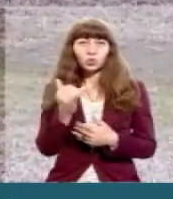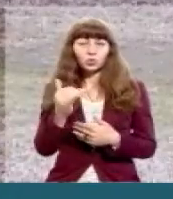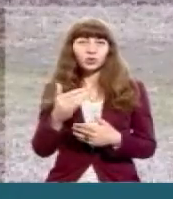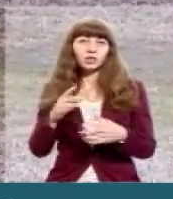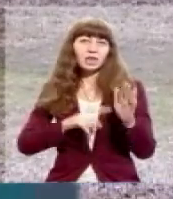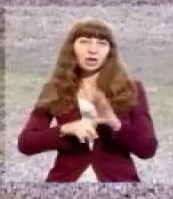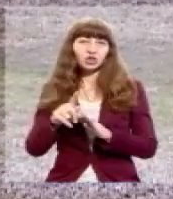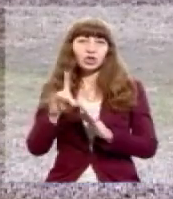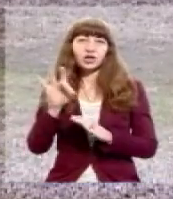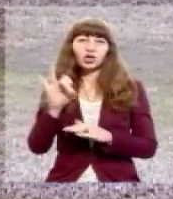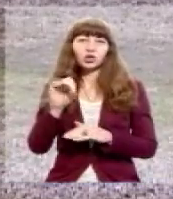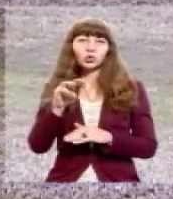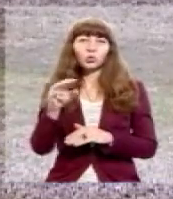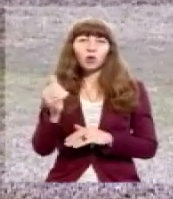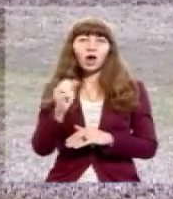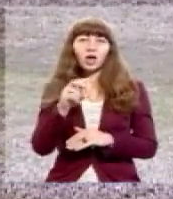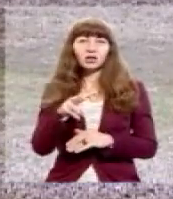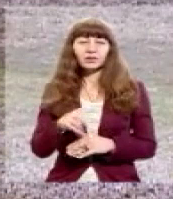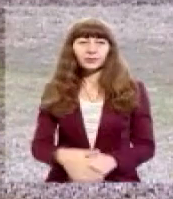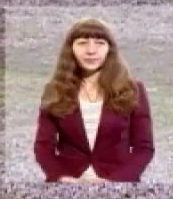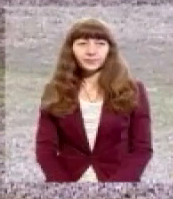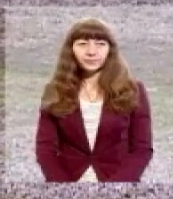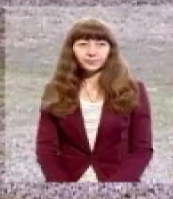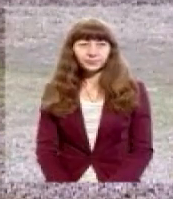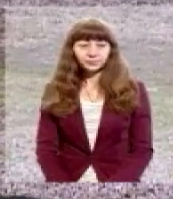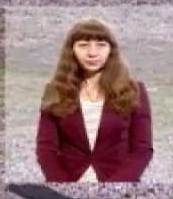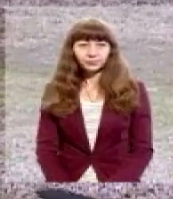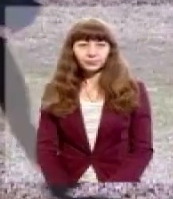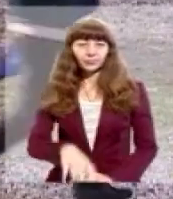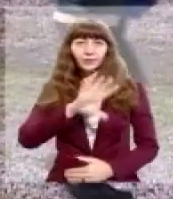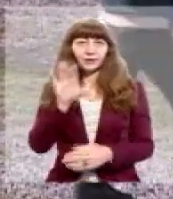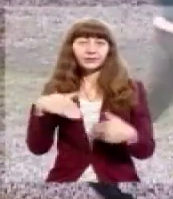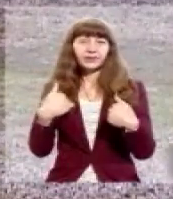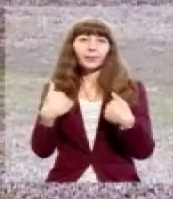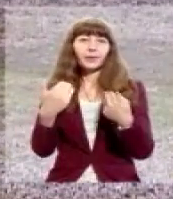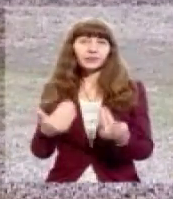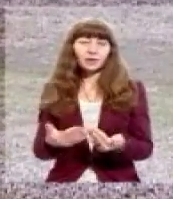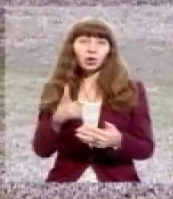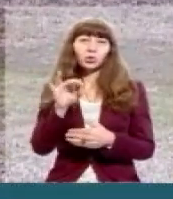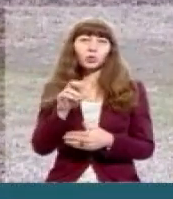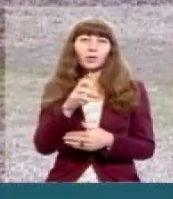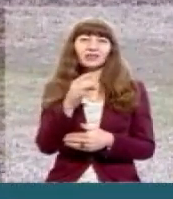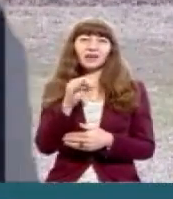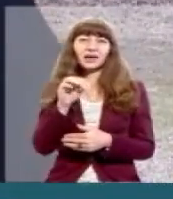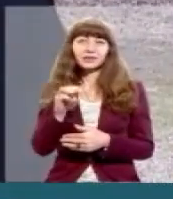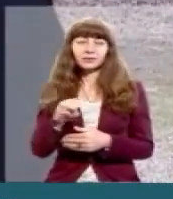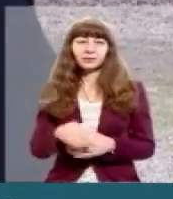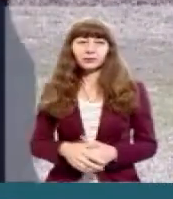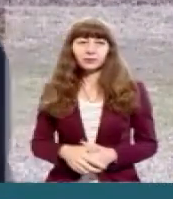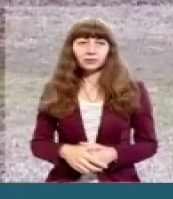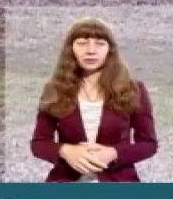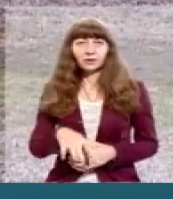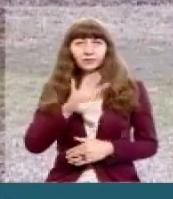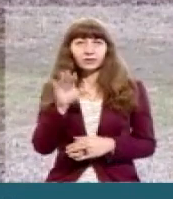мынау келіп жеткен қасиетті Құрбан айт мерекесімен баршаларыңызды шын ықыласыммен құттықтаймын. Алла тағала шалған